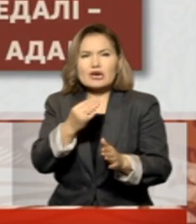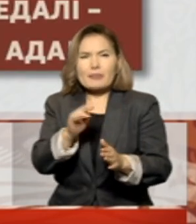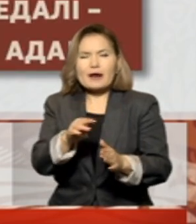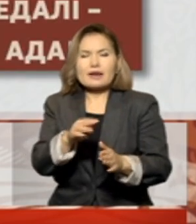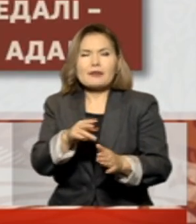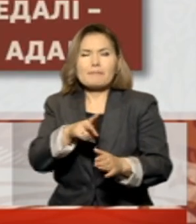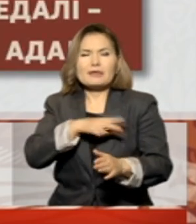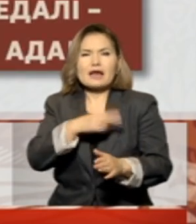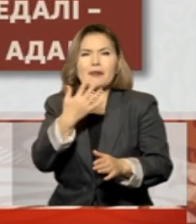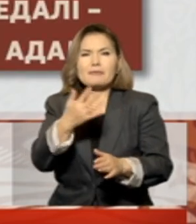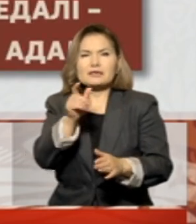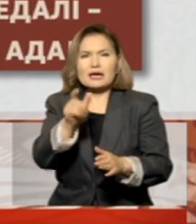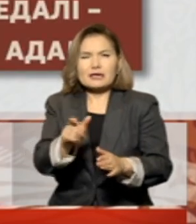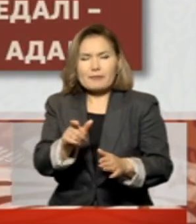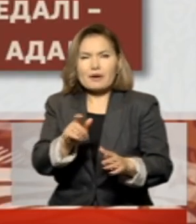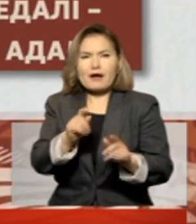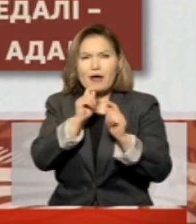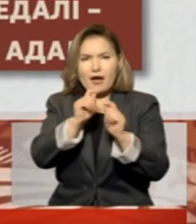адамға берілді.